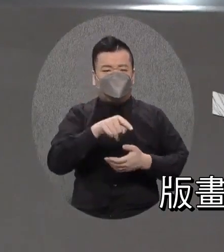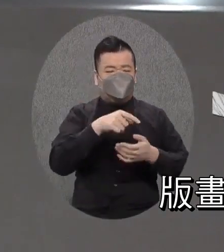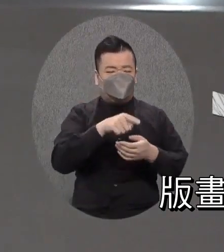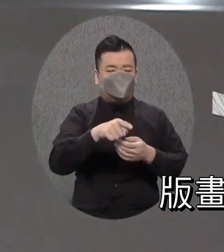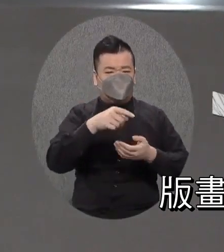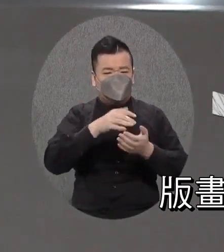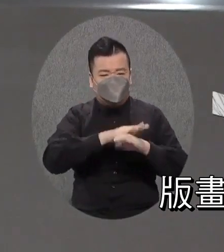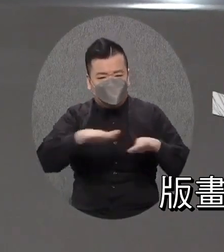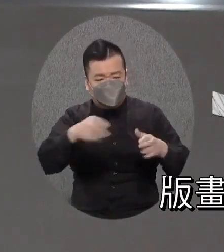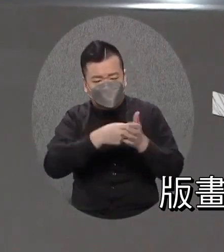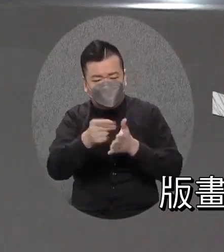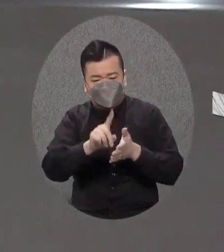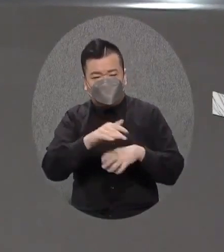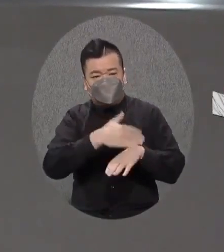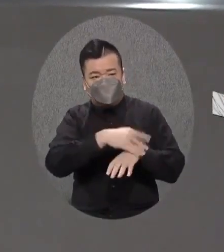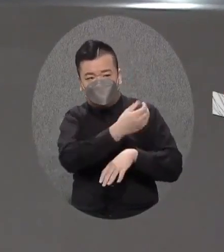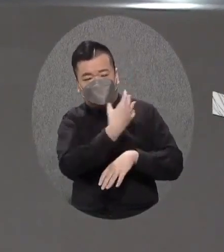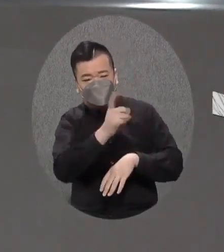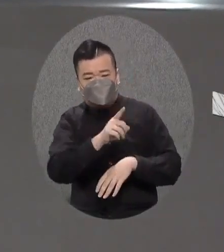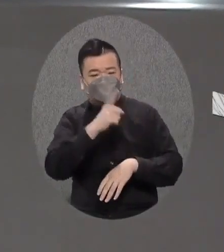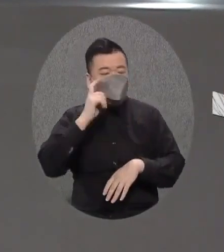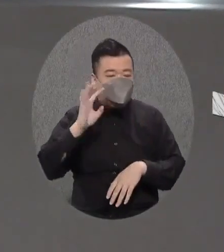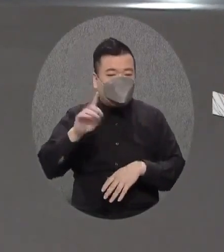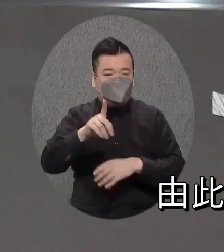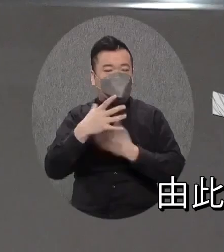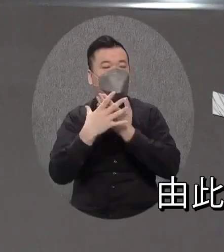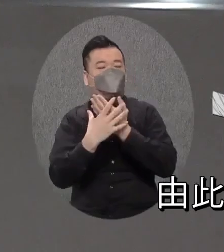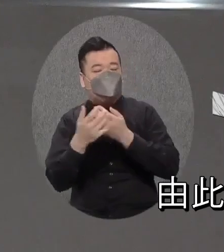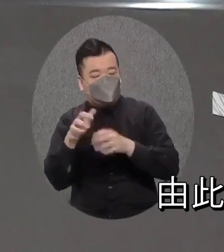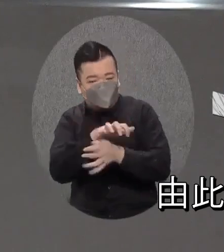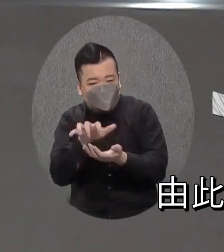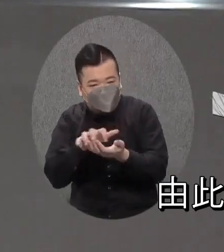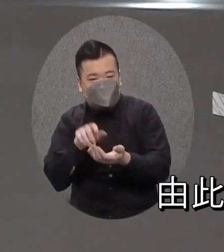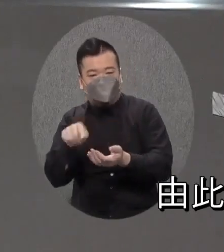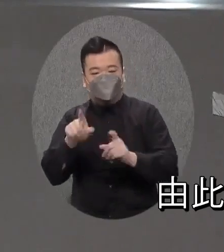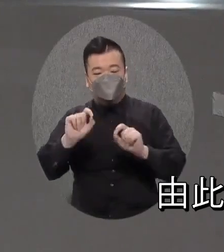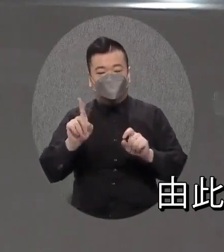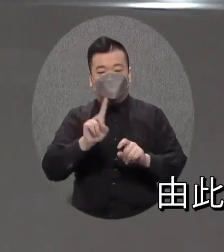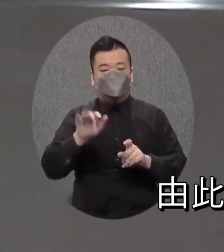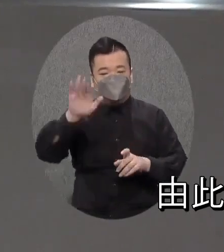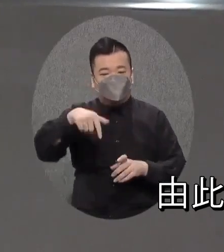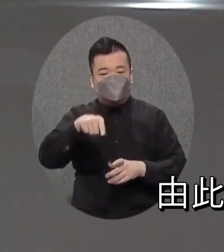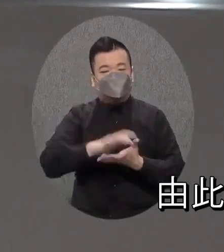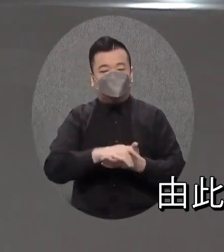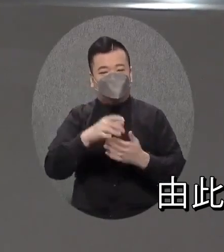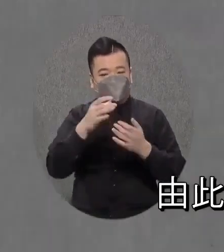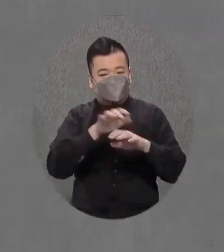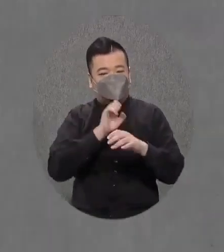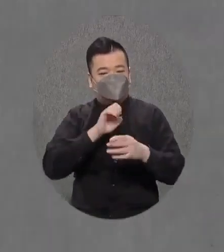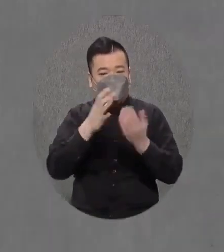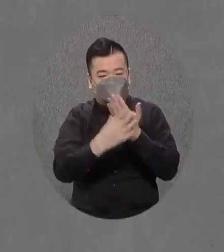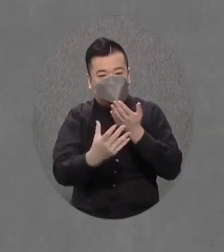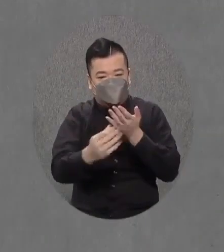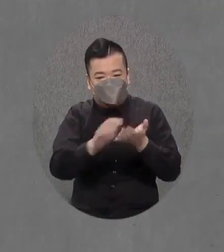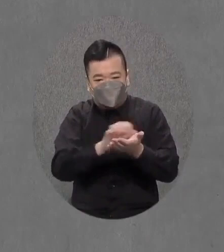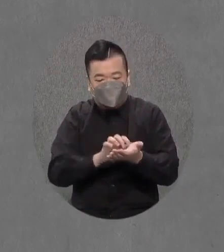性，米克你剛才有提過，版畫的英文是 print 啊嘛。由此可見，版畫其實是嚟自 printing 印刷術嘅。而家